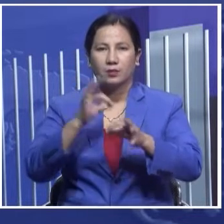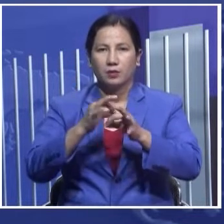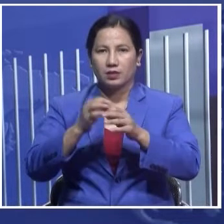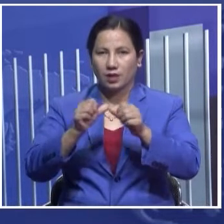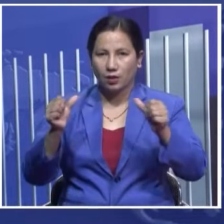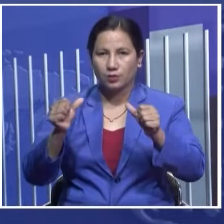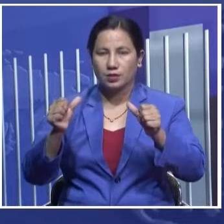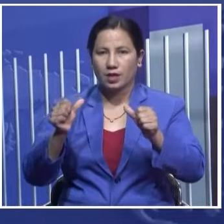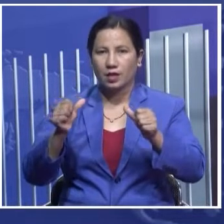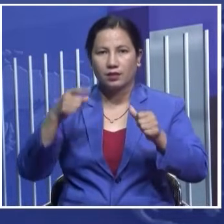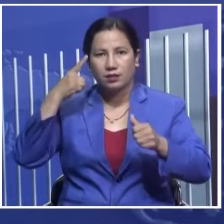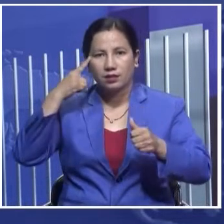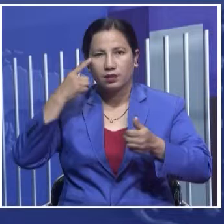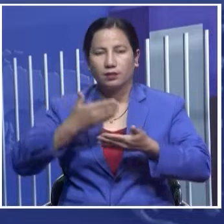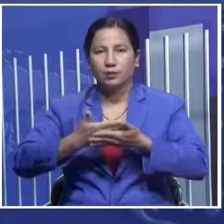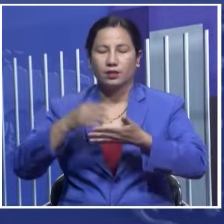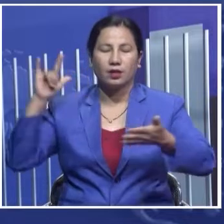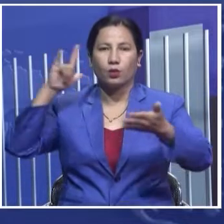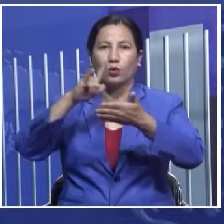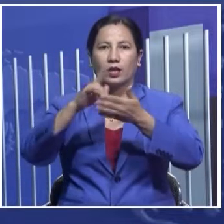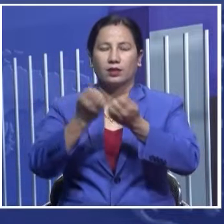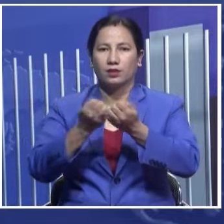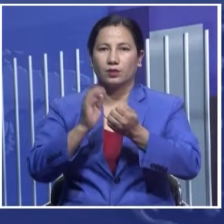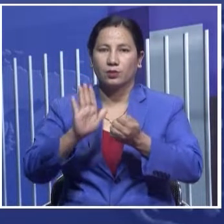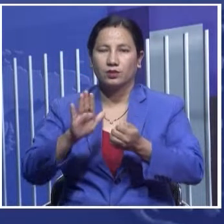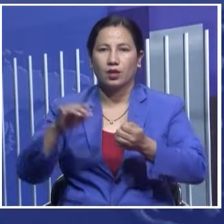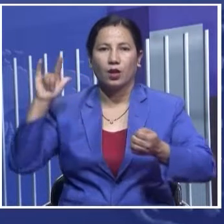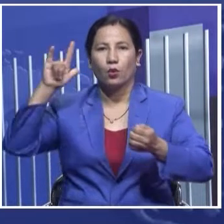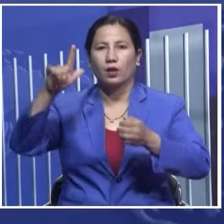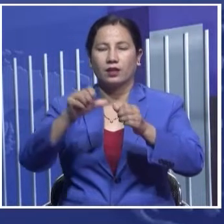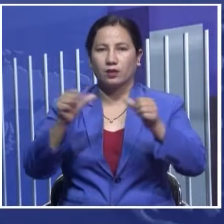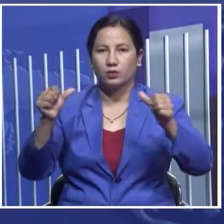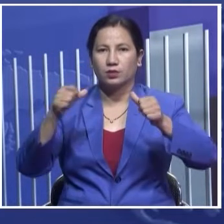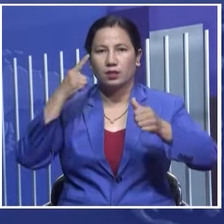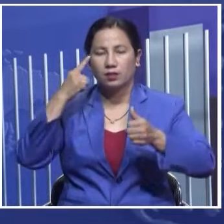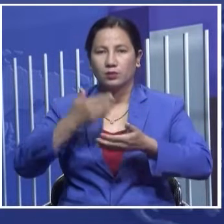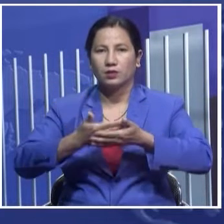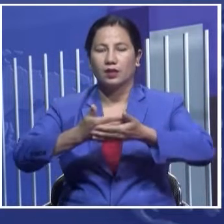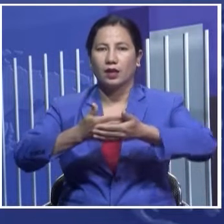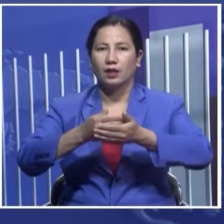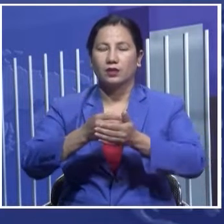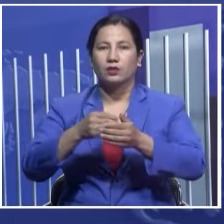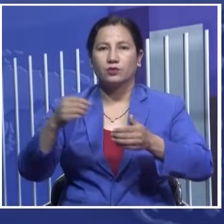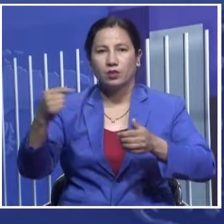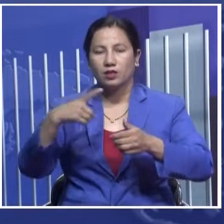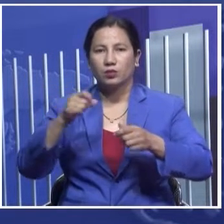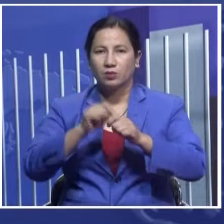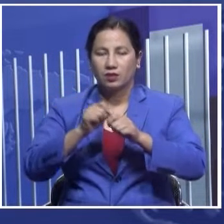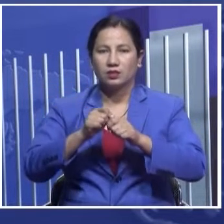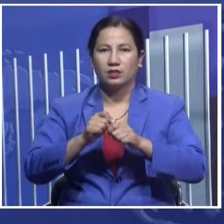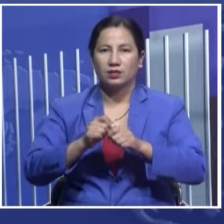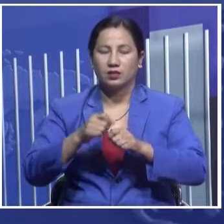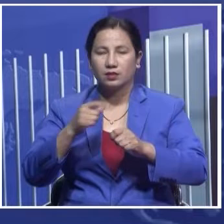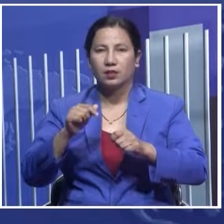अनुसार बुद्ध एयरले उडान पनि गरिरहेको छ तर उडान अनुसार बुद्ध एयर जनमुखी बन्न नसक्दा आलोचित पनि बनेको